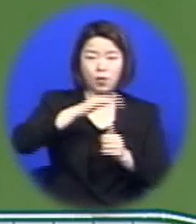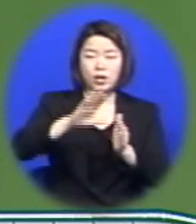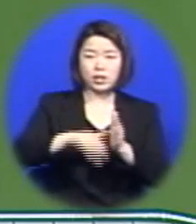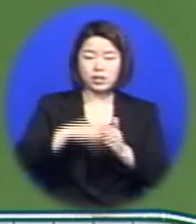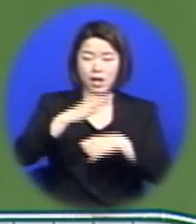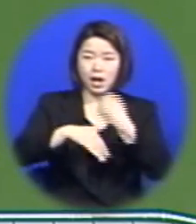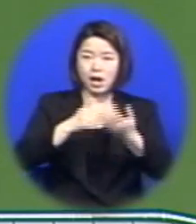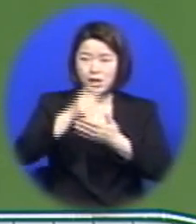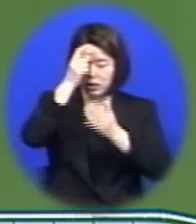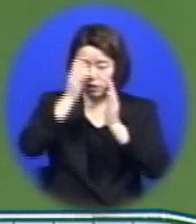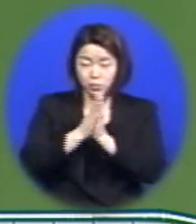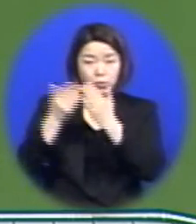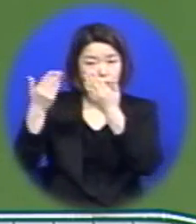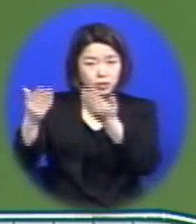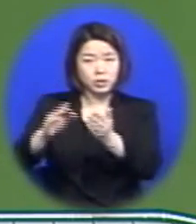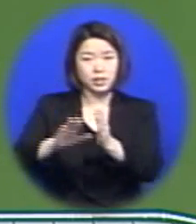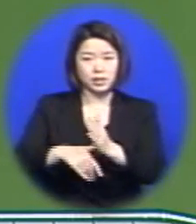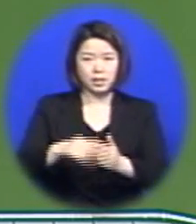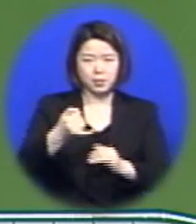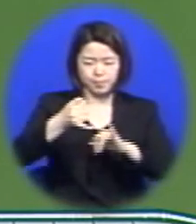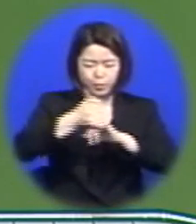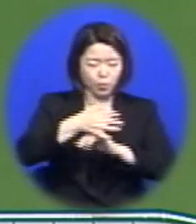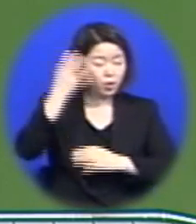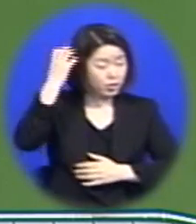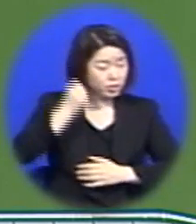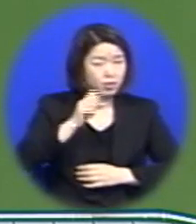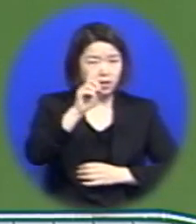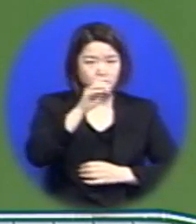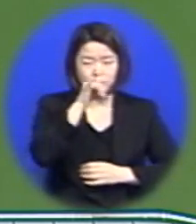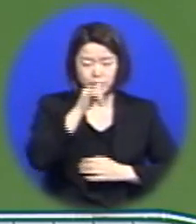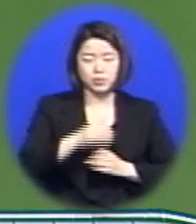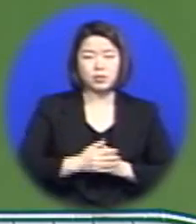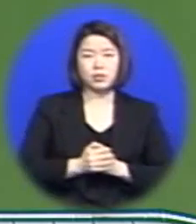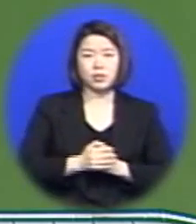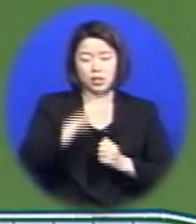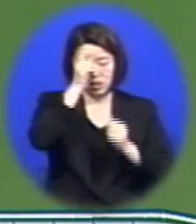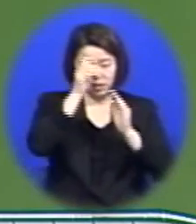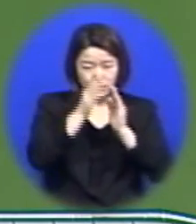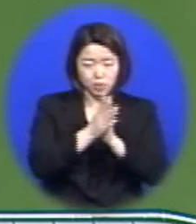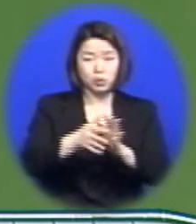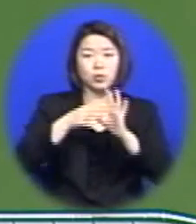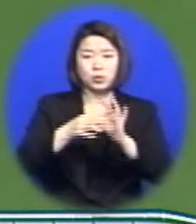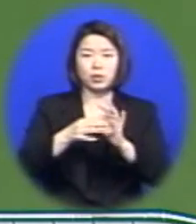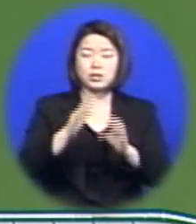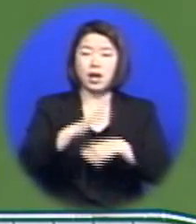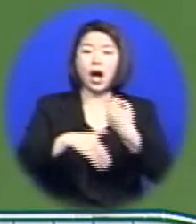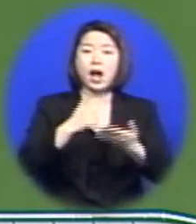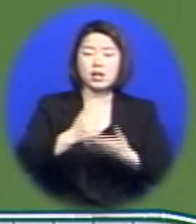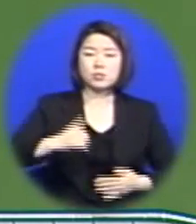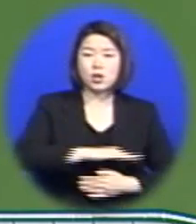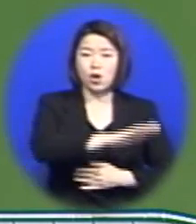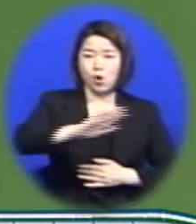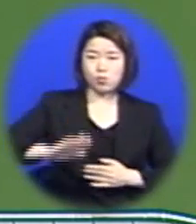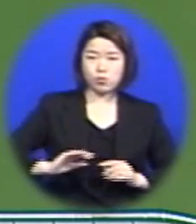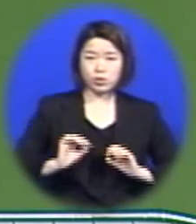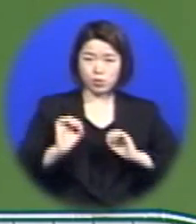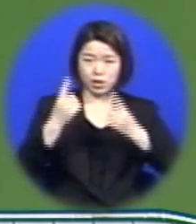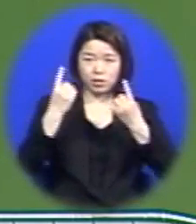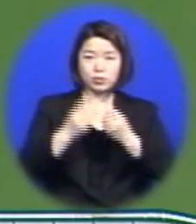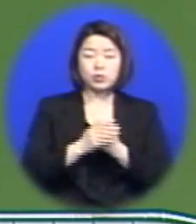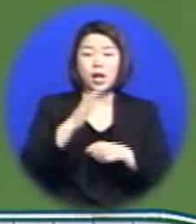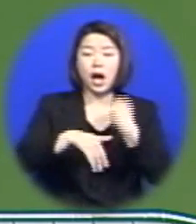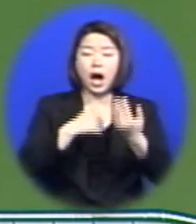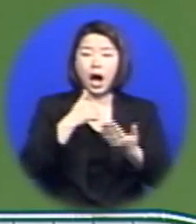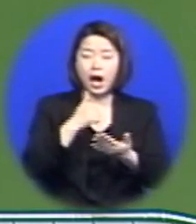기도할 때 명심하셔야 돼요 기도를 통하여 하나님은 우리로 하여금